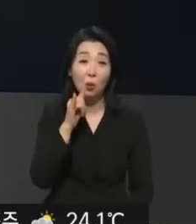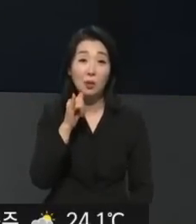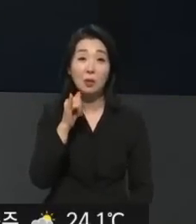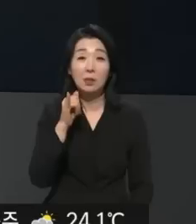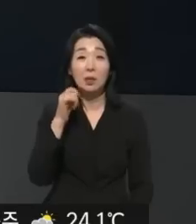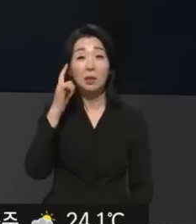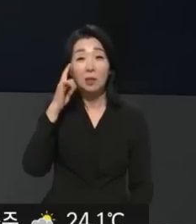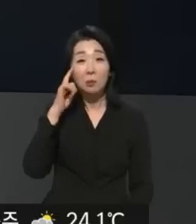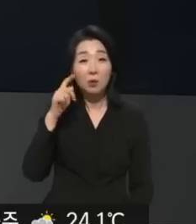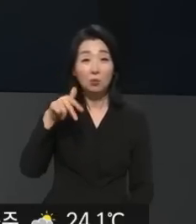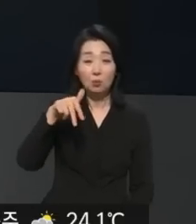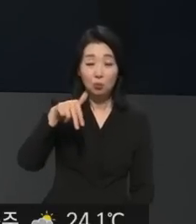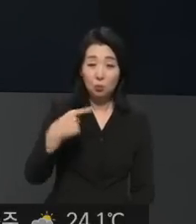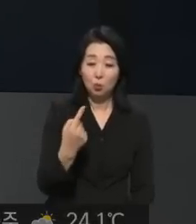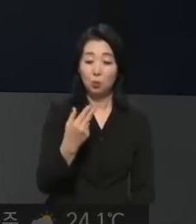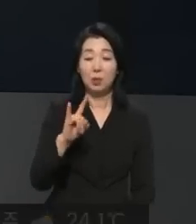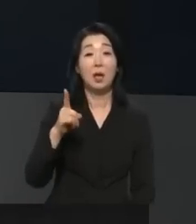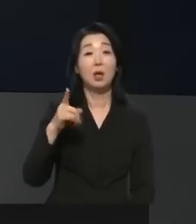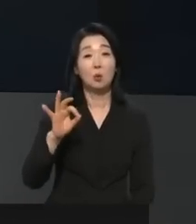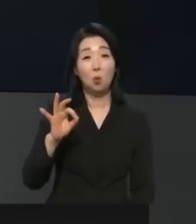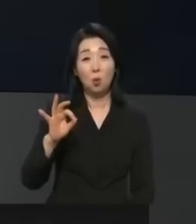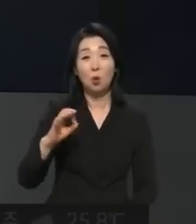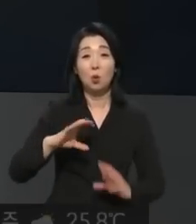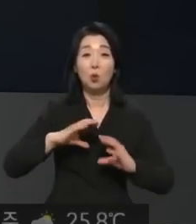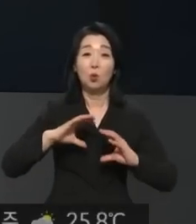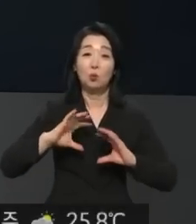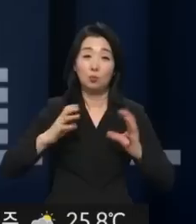여론전에는 조태용 국가안보실장까지